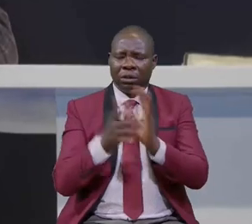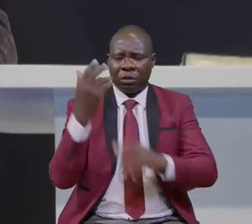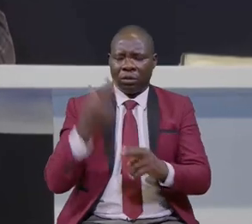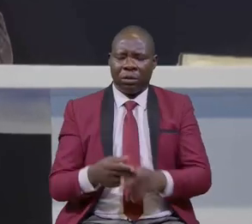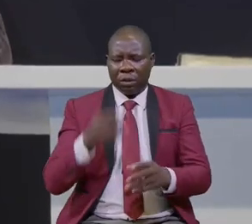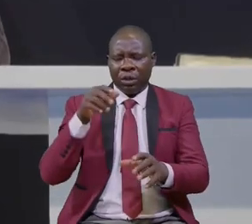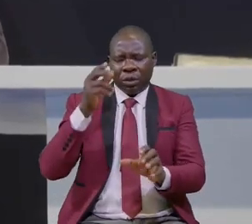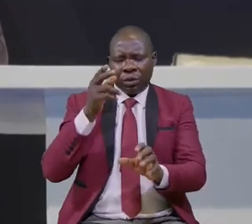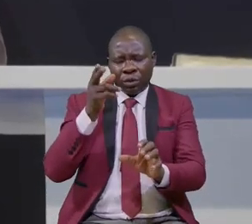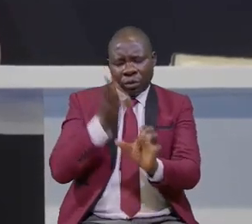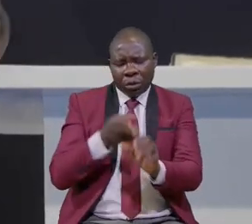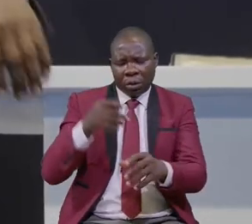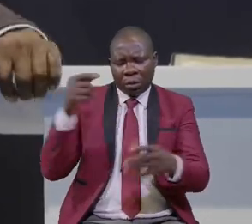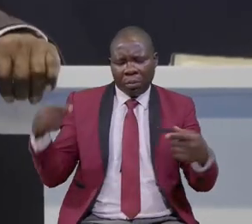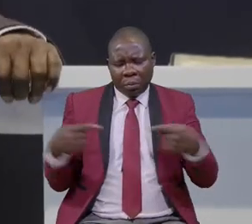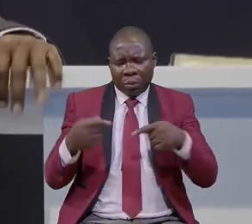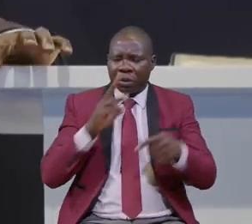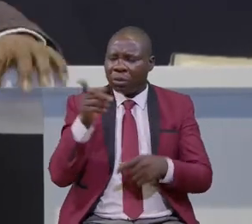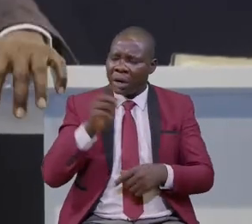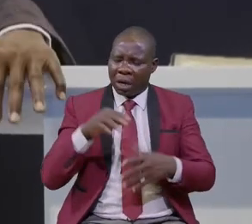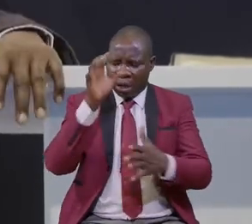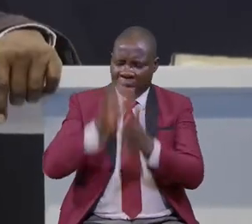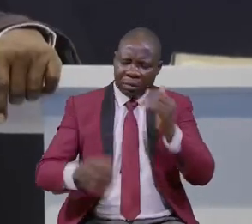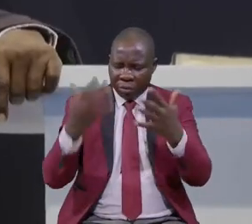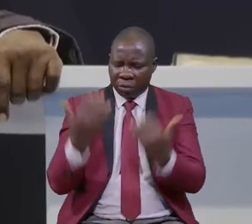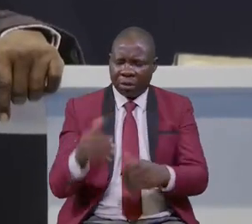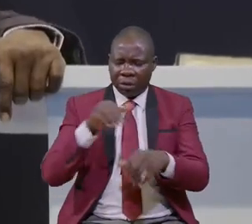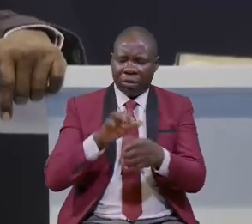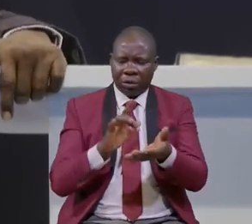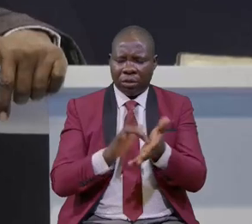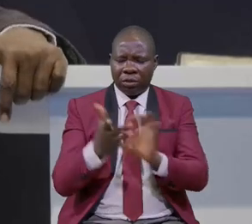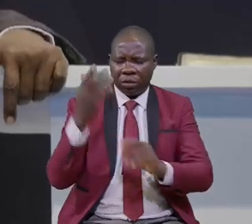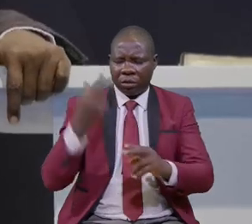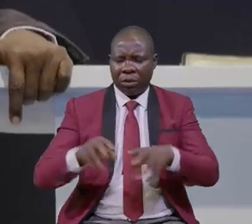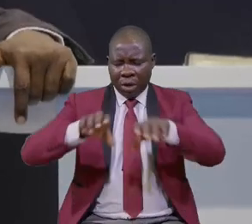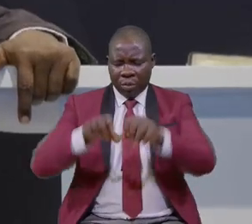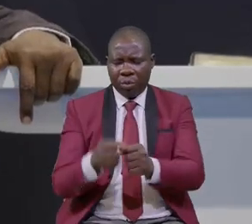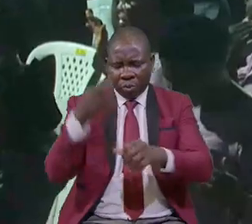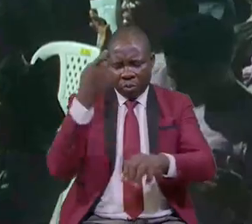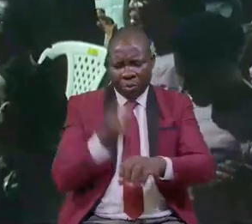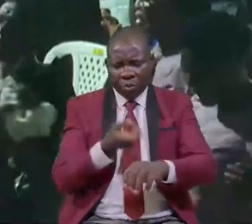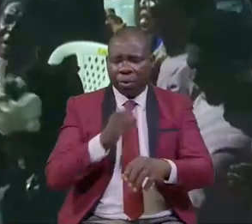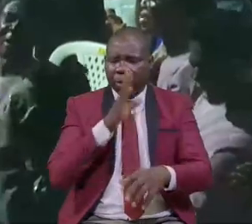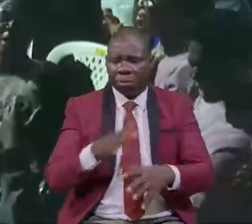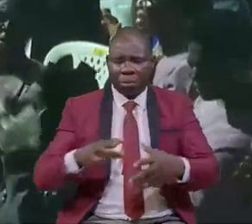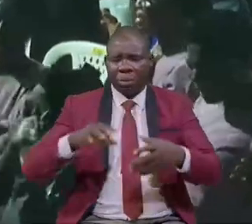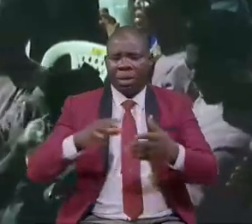jointure soyez ô au nom de Jésus les EAU fracturé